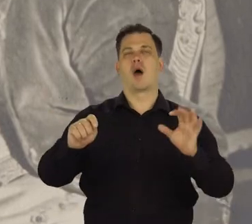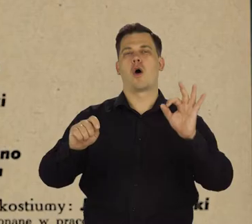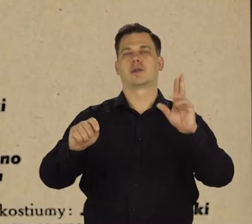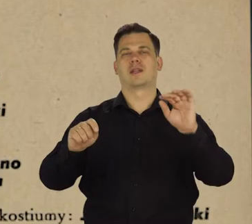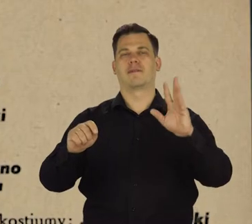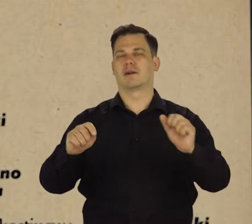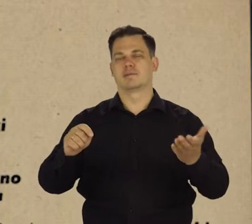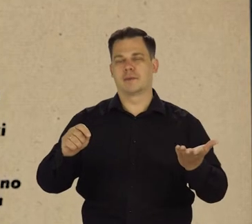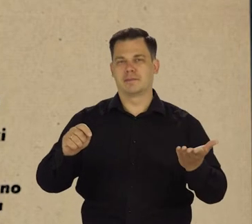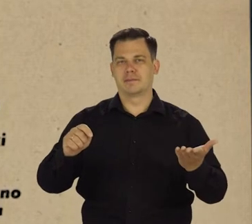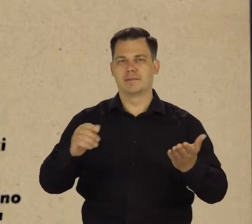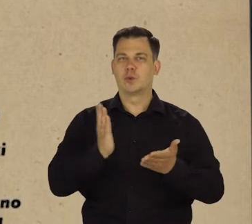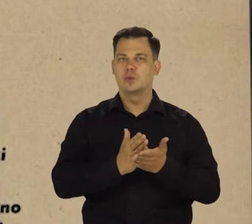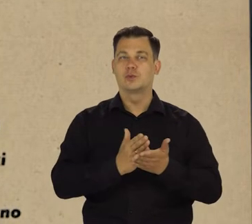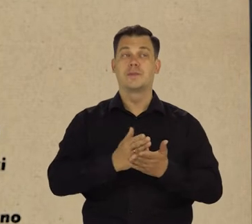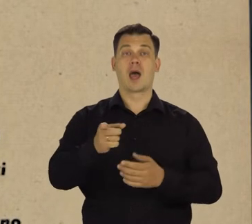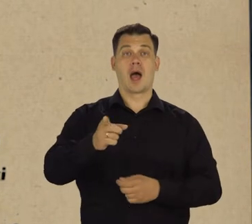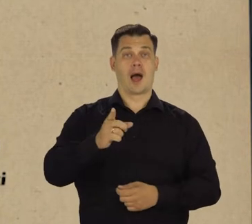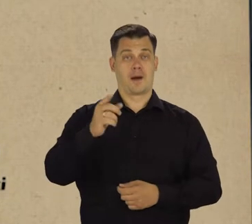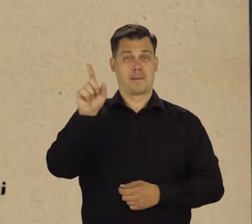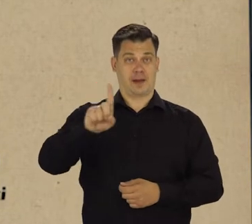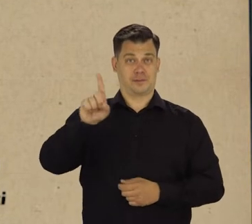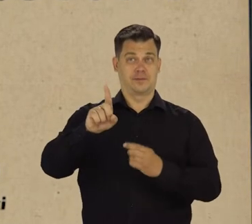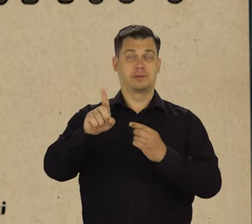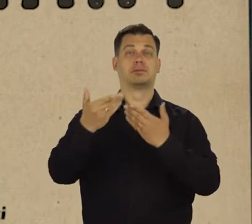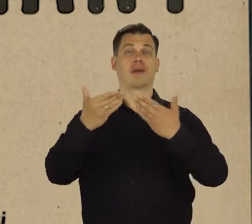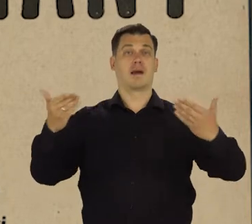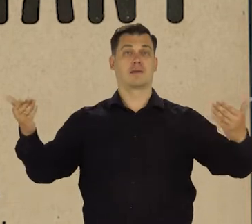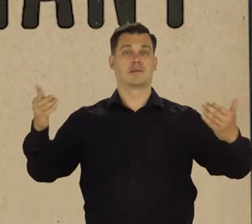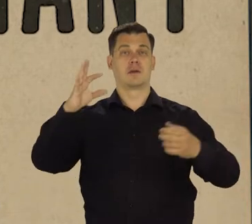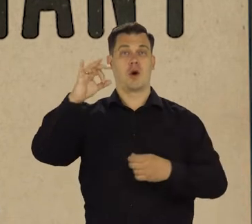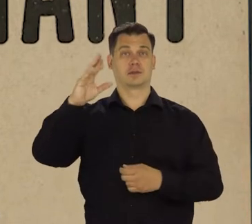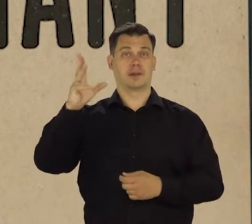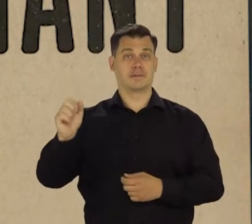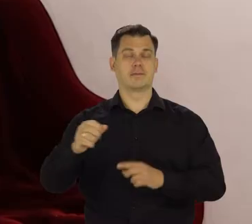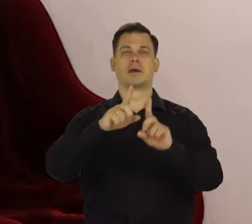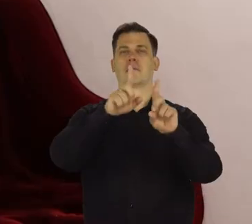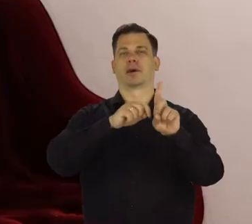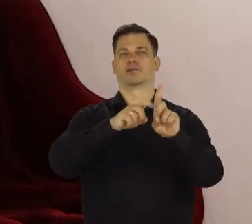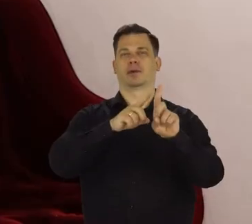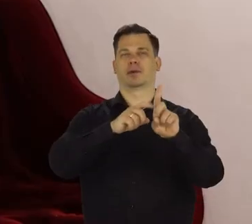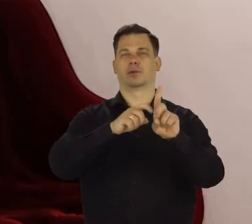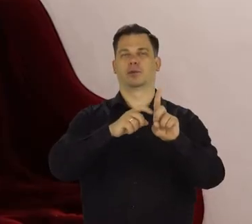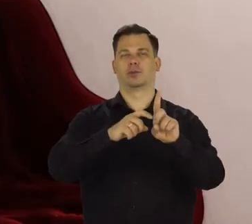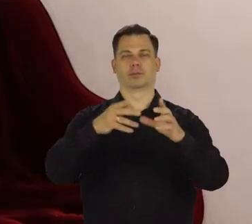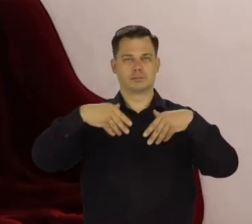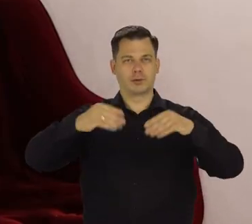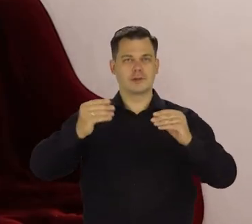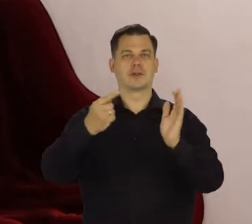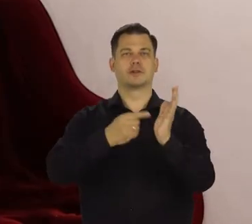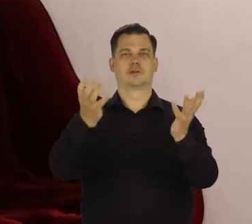niego. Państwowy Teatr imienia Juliusza Osterwy zapoczątkował swoją działalność w październiku,